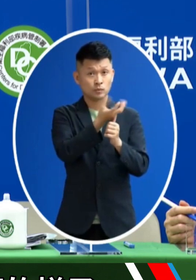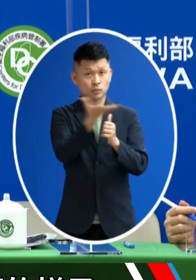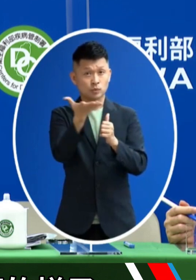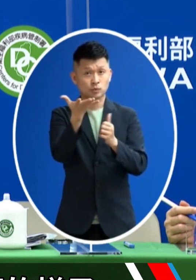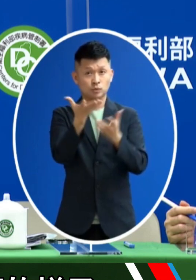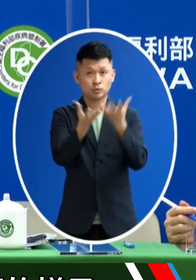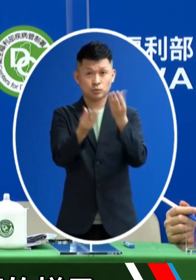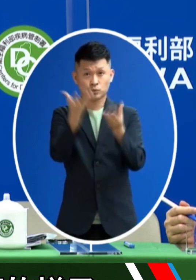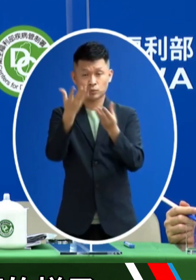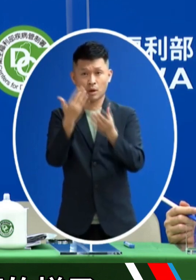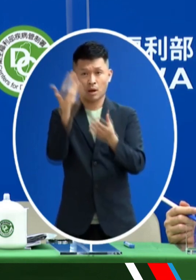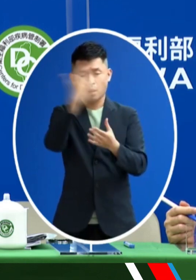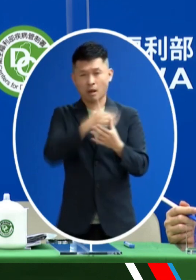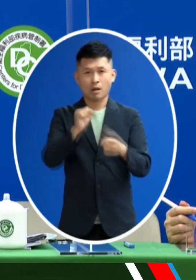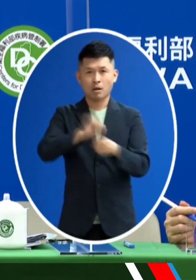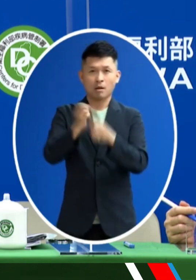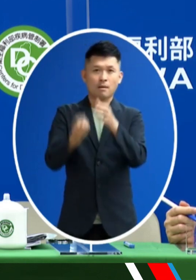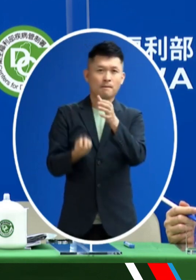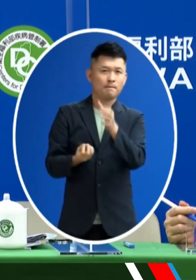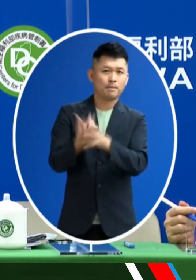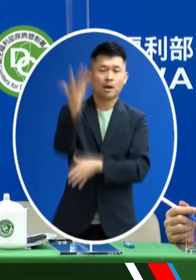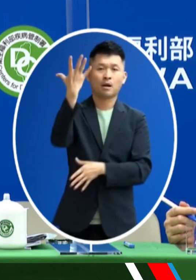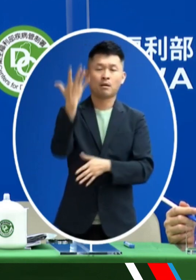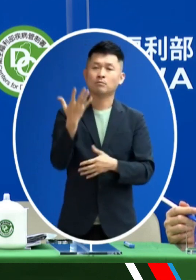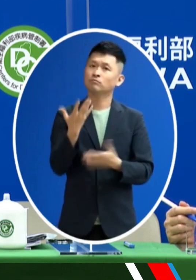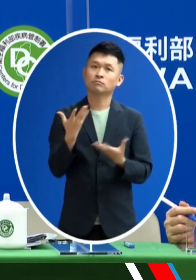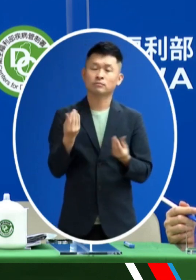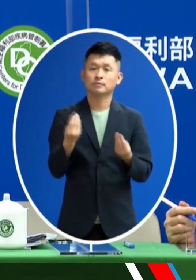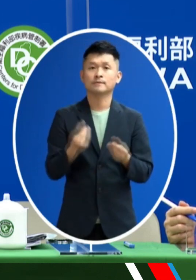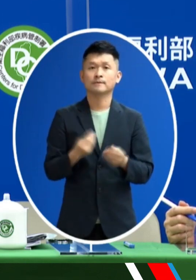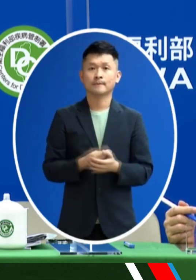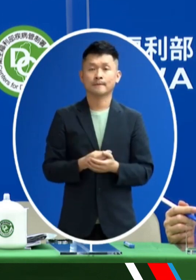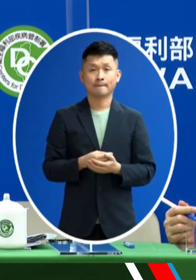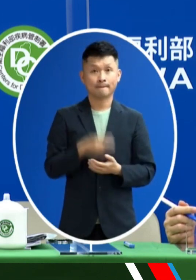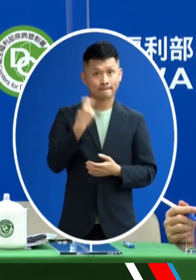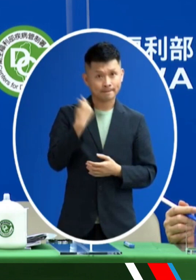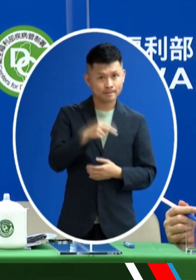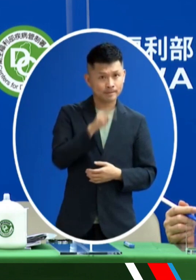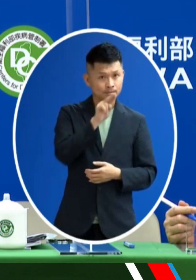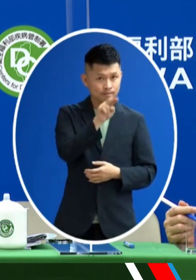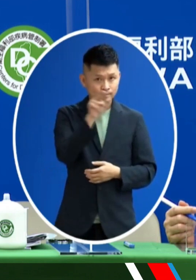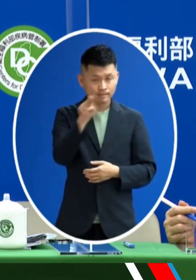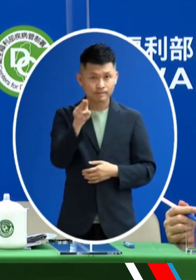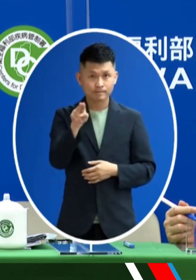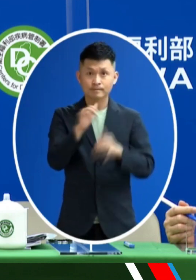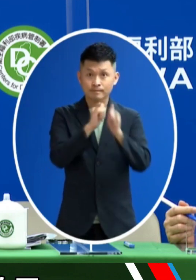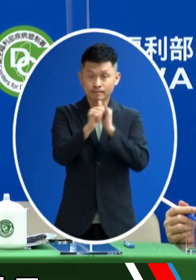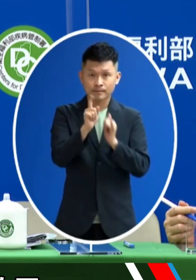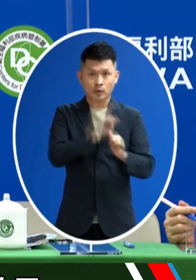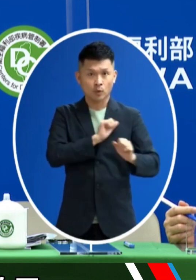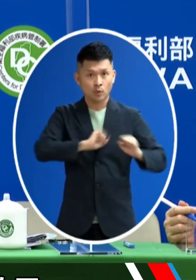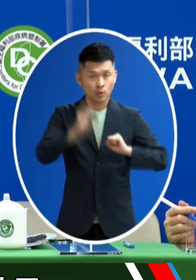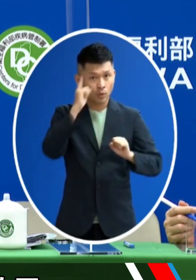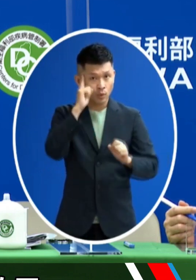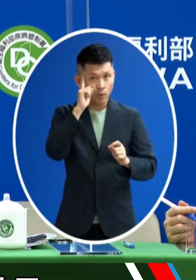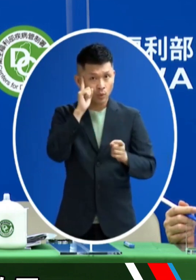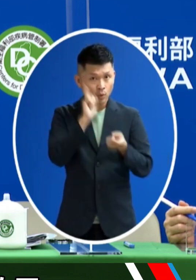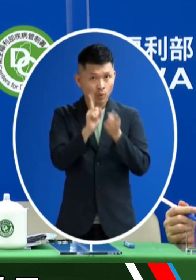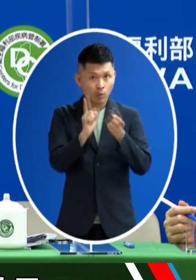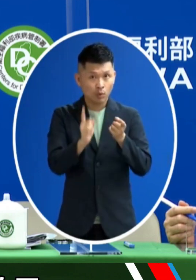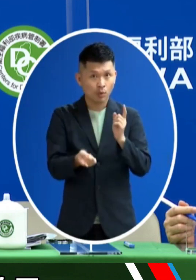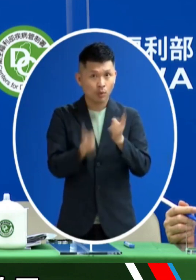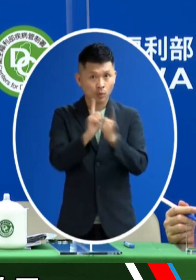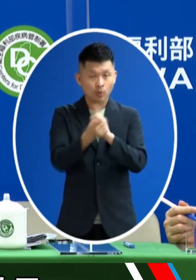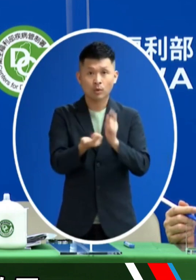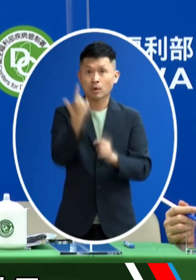要爆冲的样子，好，所以换句话说，我们也观察到一些人民自主的一些行为，也达到一定程度